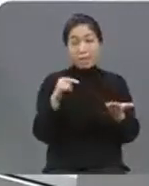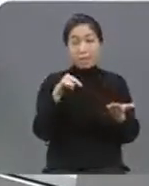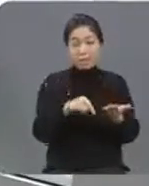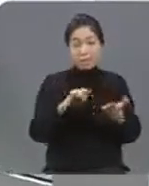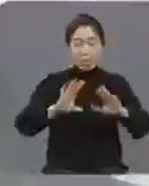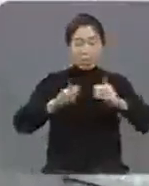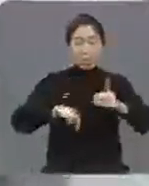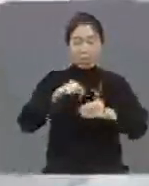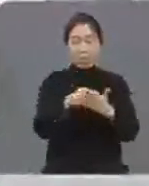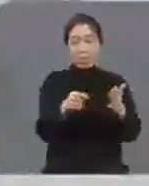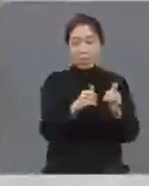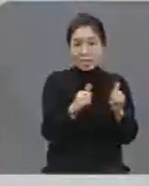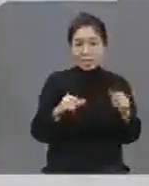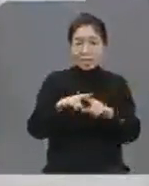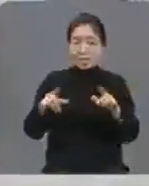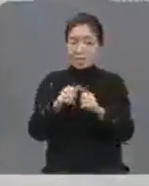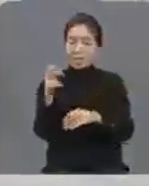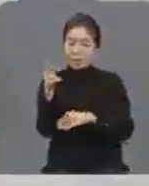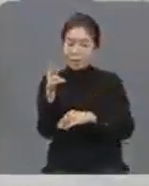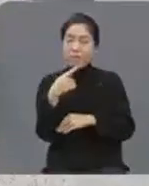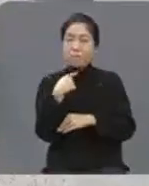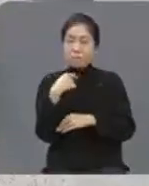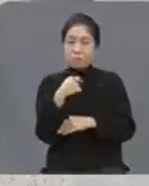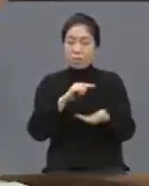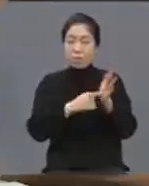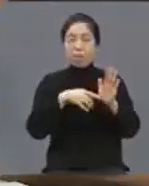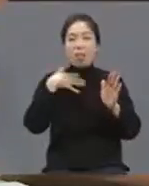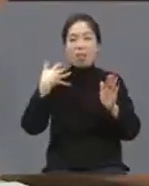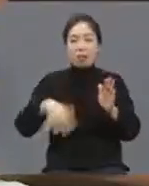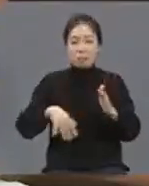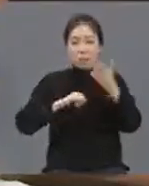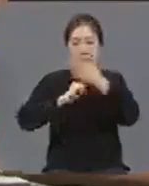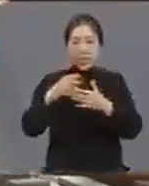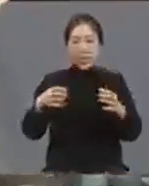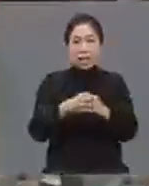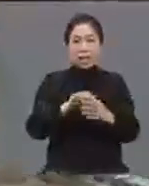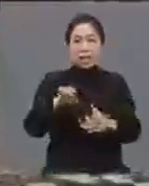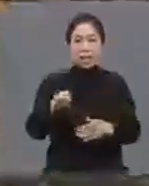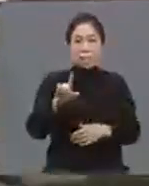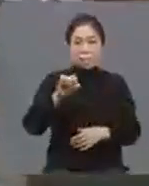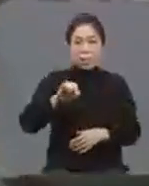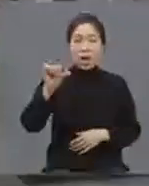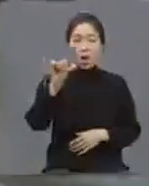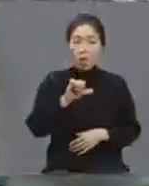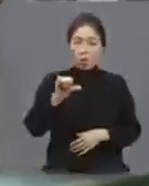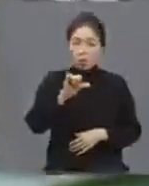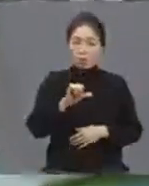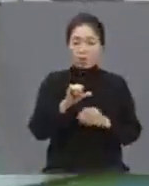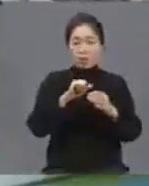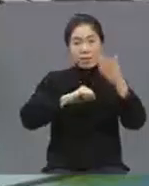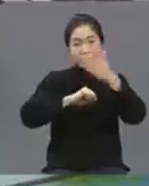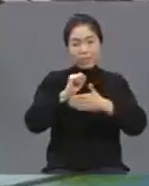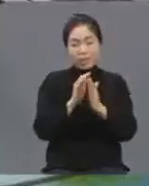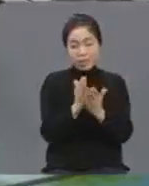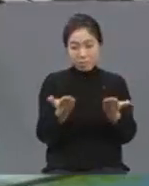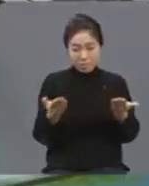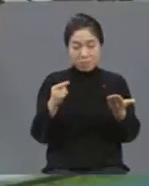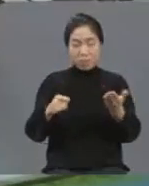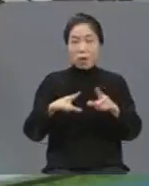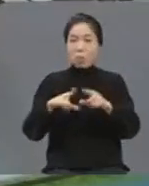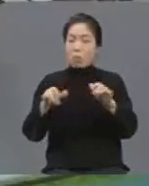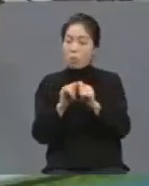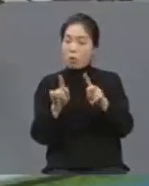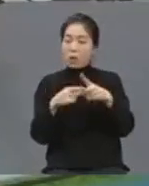국내외 기자들과 일반인이 촬영한 미공개 사진을 포함해 15,000여 점이 담겨 있는데요 일반인들도 쉽게